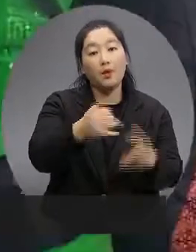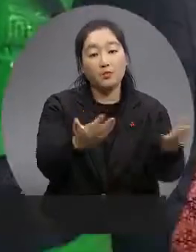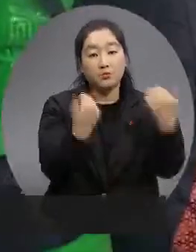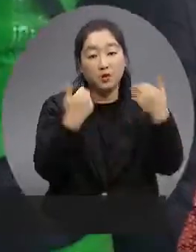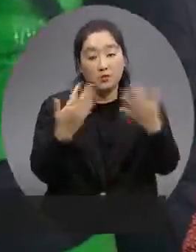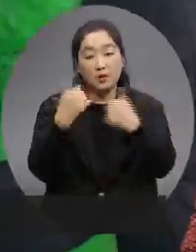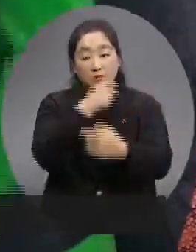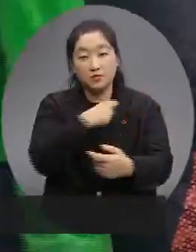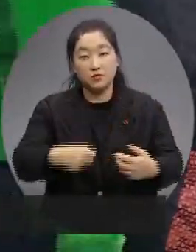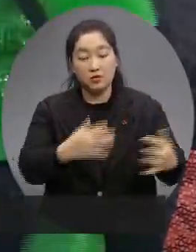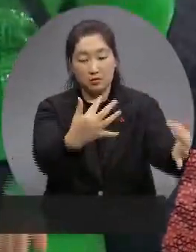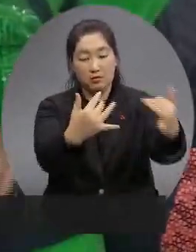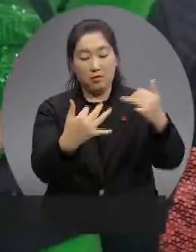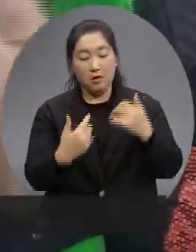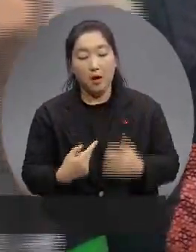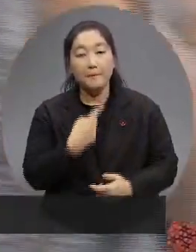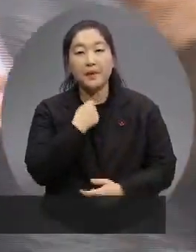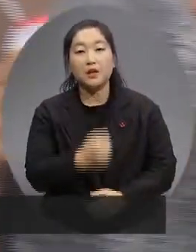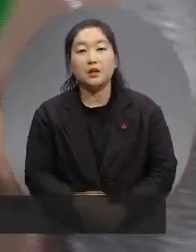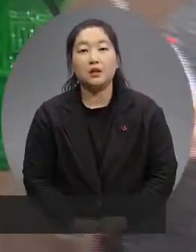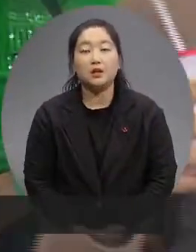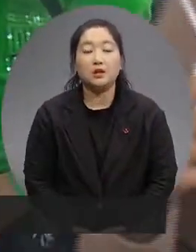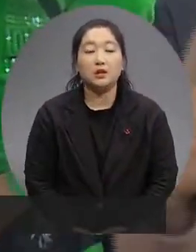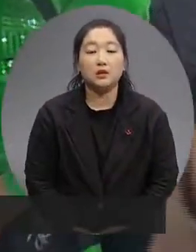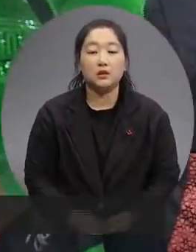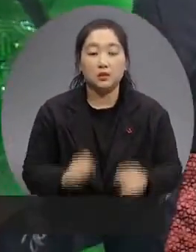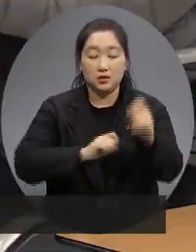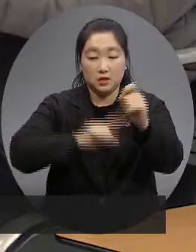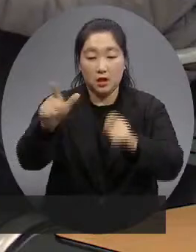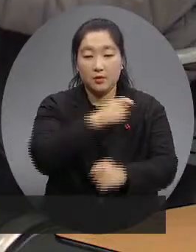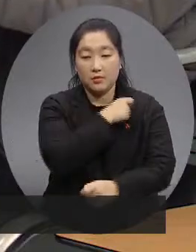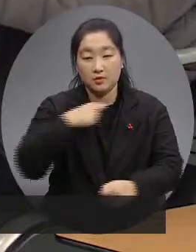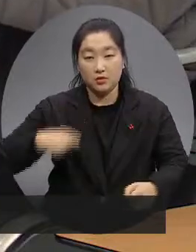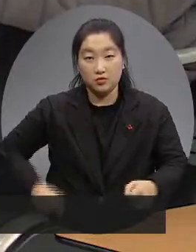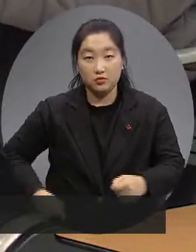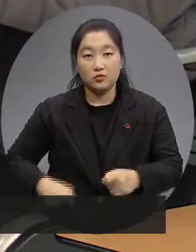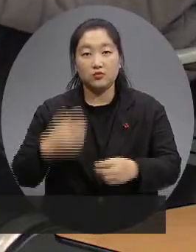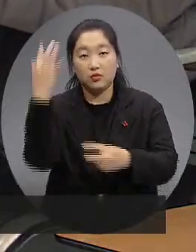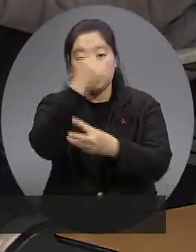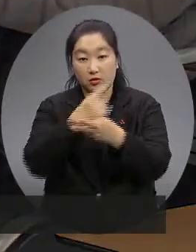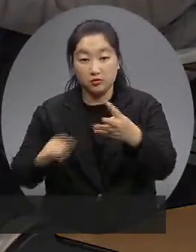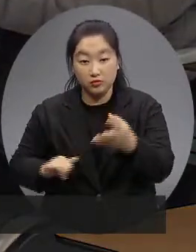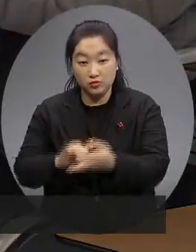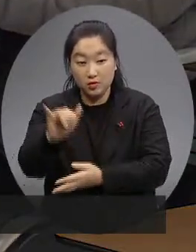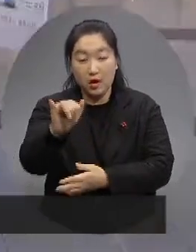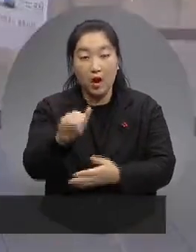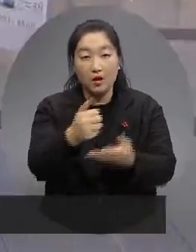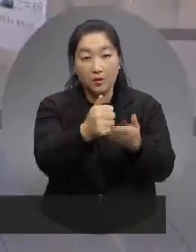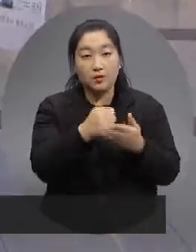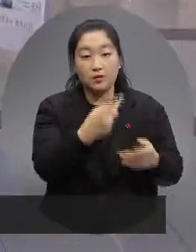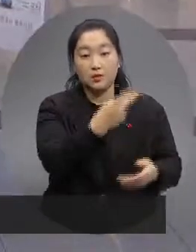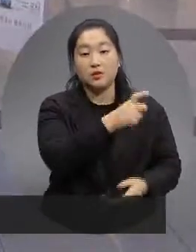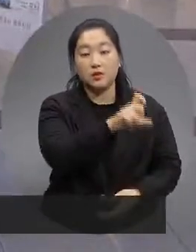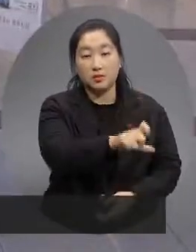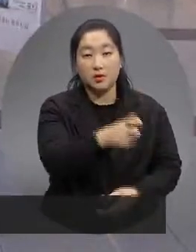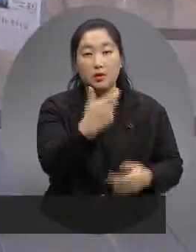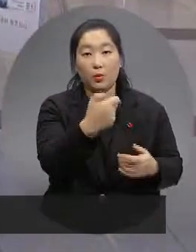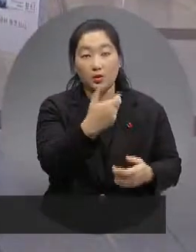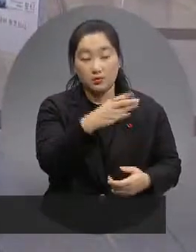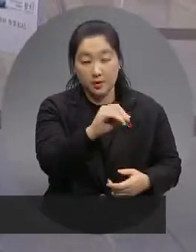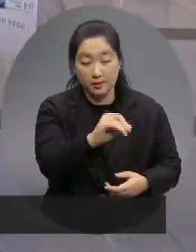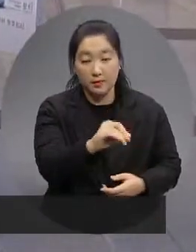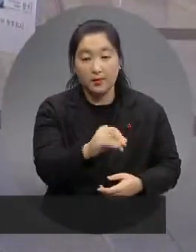관광객이 물밀듯이 들어왔습니다. 대부분 중국 노선이던 청주공항 국제선 이용객도 2015년 50만